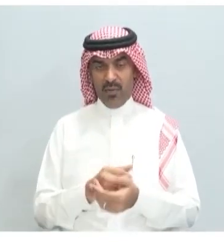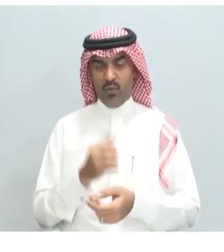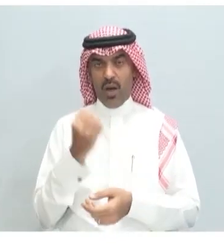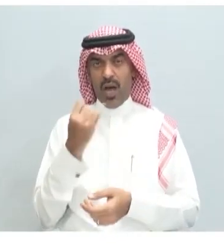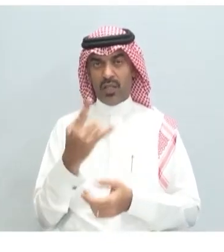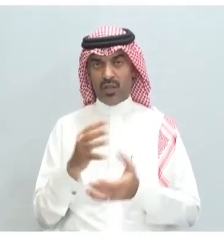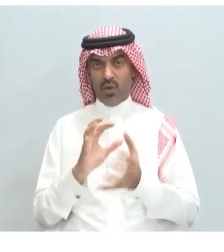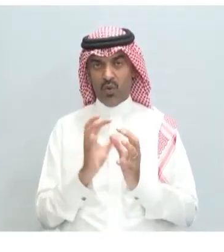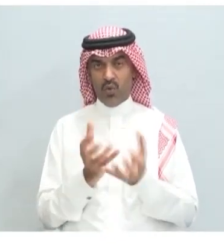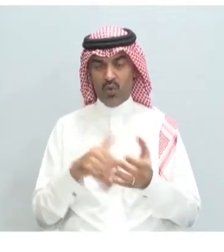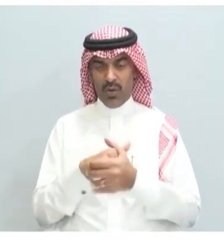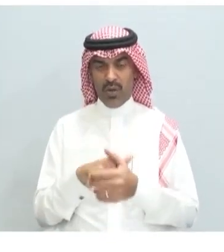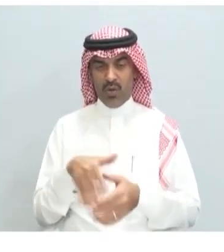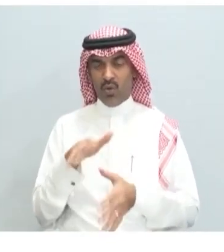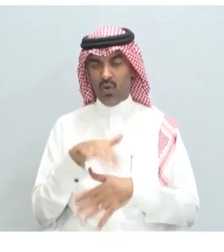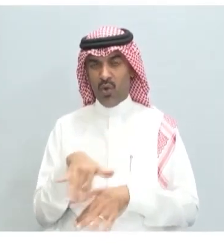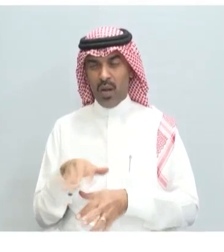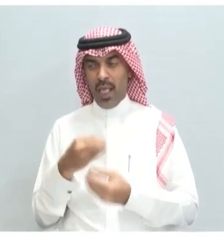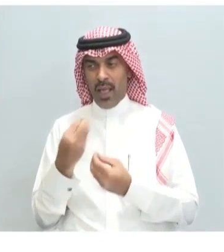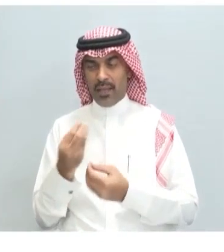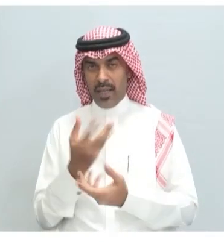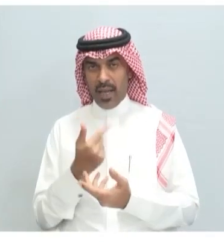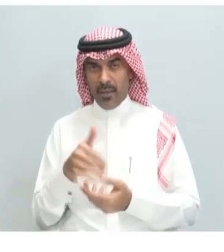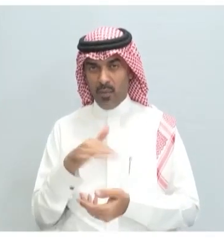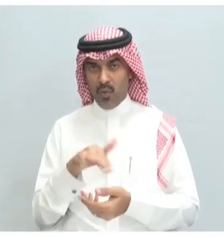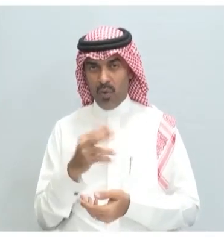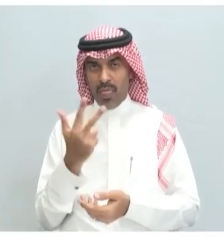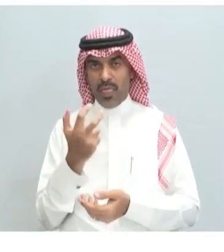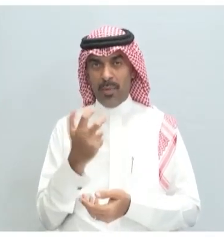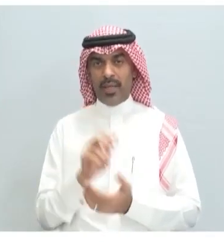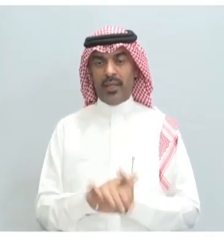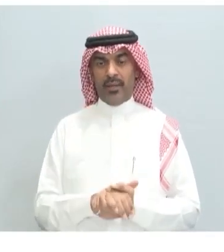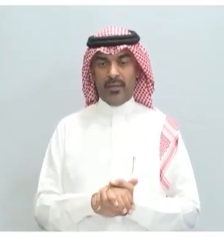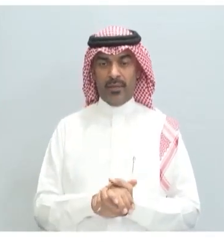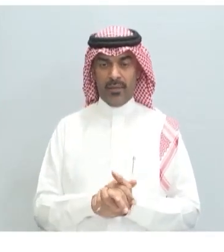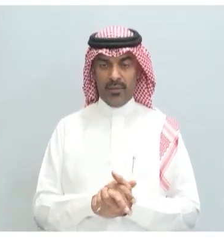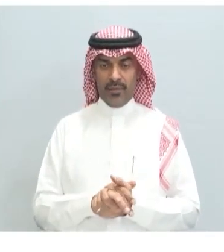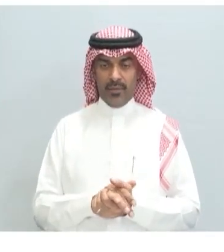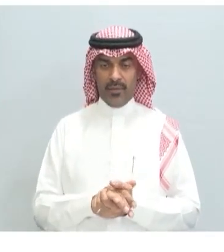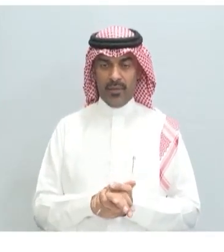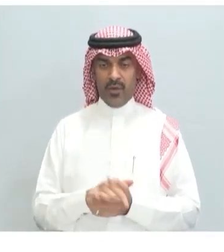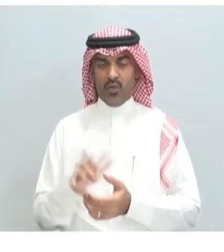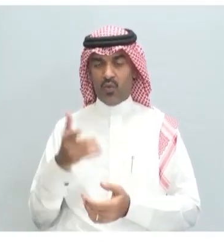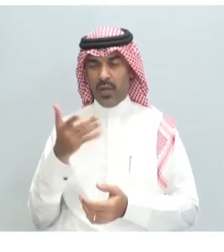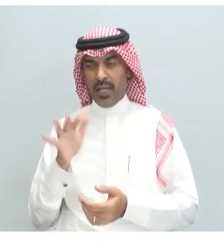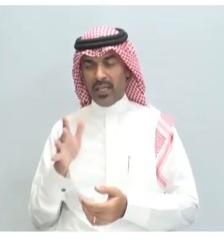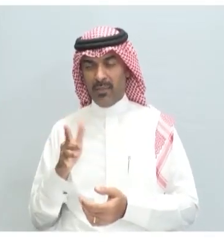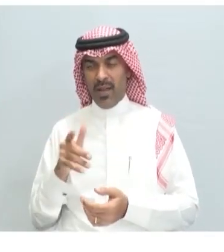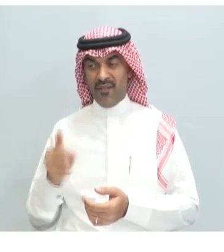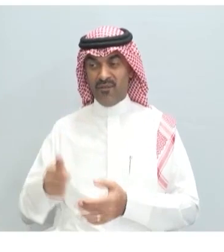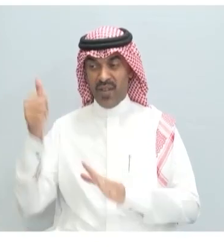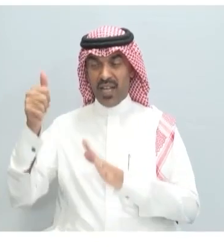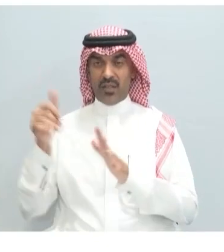هذه 80 جائزه كلها 80 جائزه قاللك ما احتمال ان يمنح الفائز محفظه او